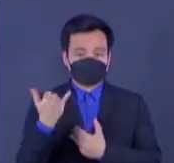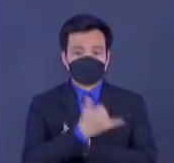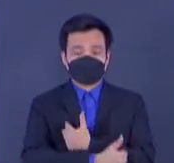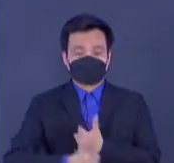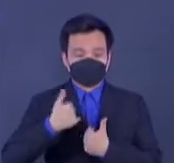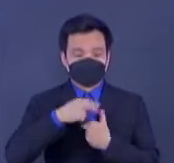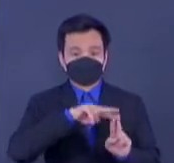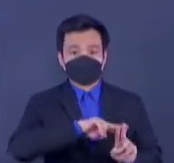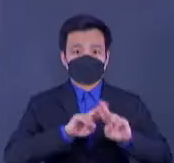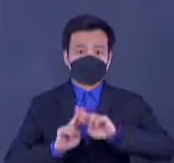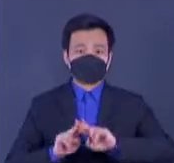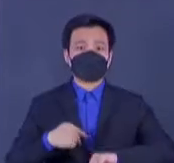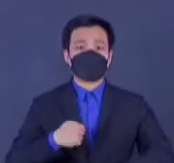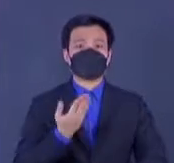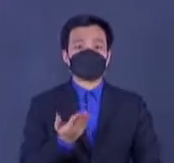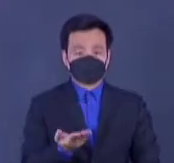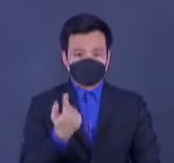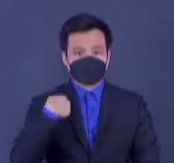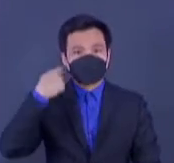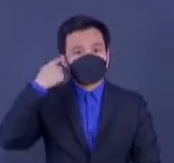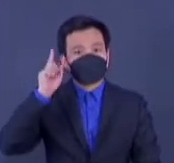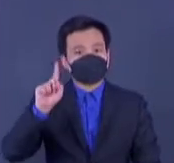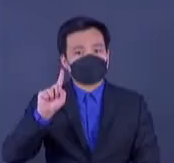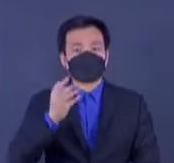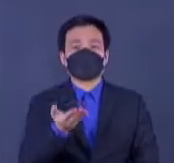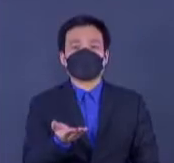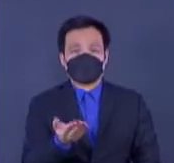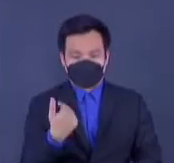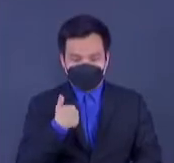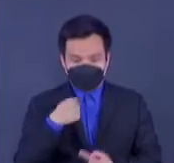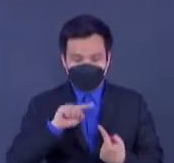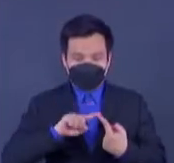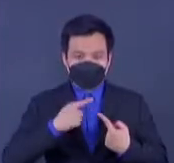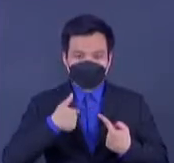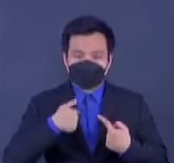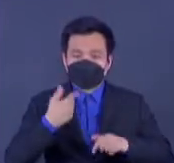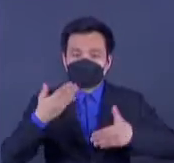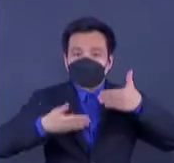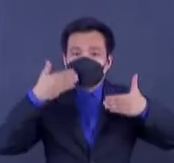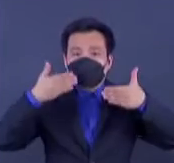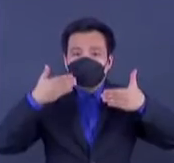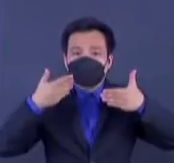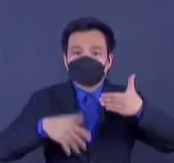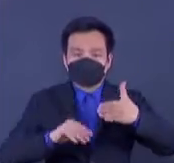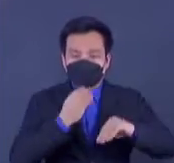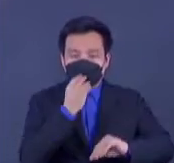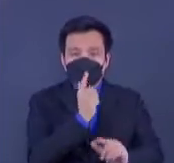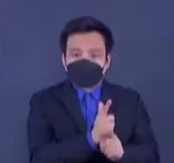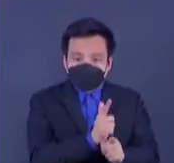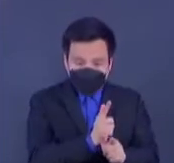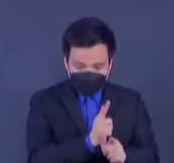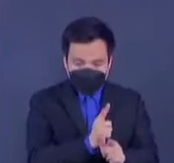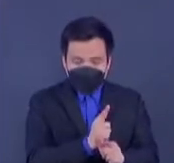ฐสวิตครับก็มีการเปิดเผยกรณีเลื่อนงานกระชับความสัมพันธ์ออกไปว่าเลื่อนก็ดีงานเลี้ยงเนี่ยเป็นเรื่องเ